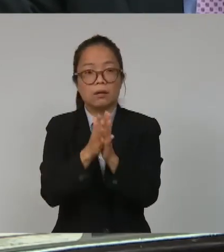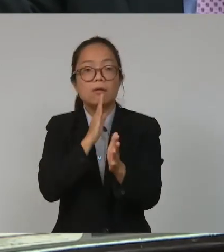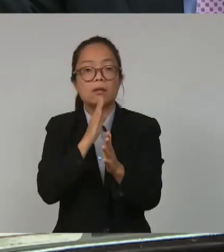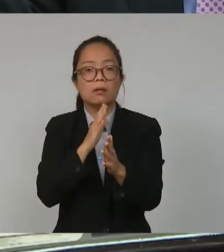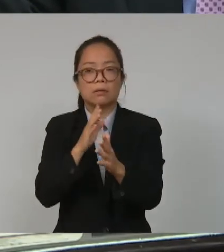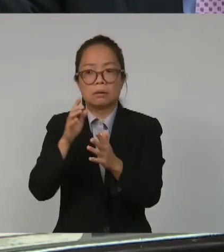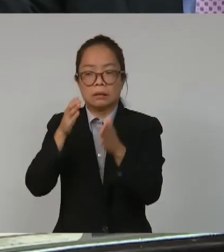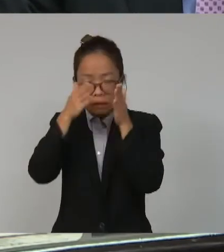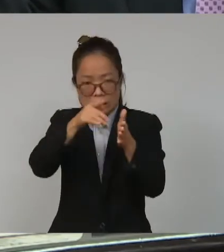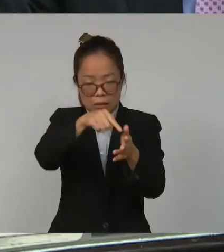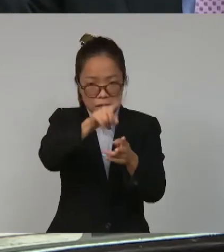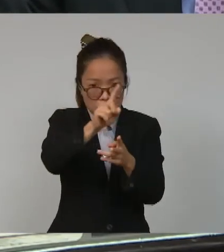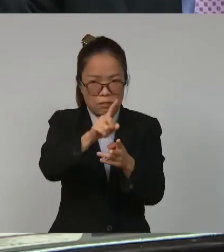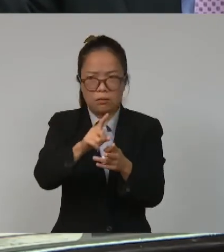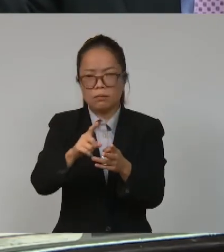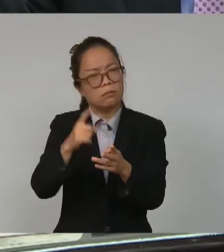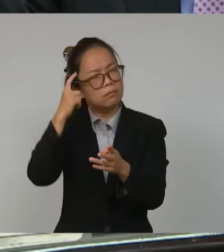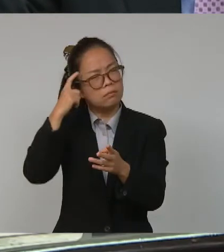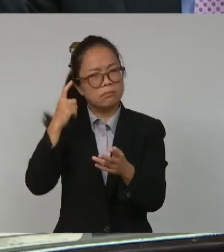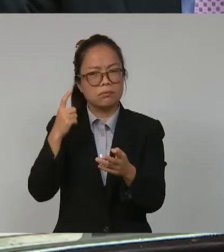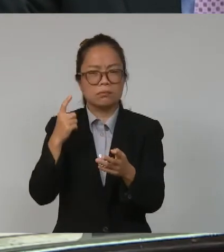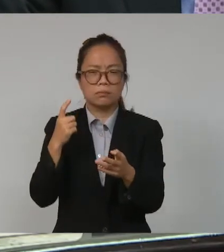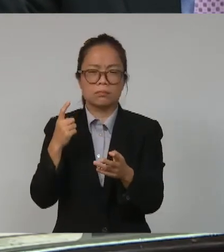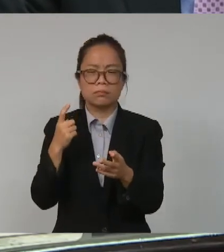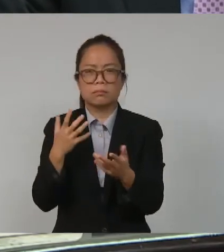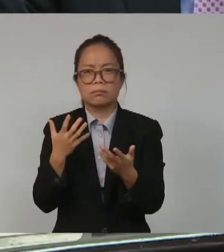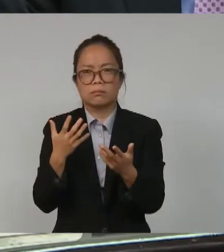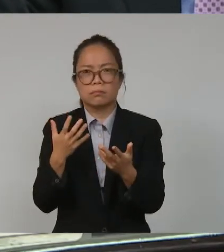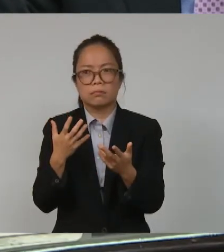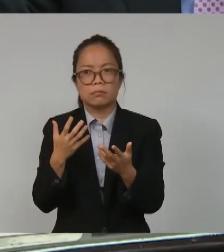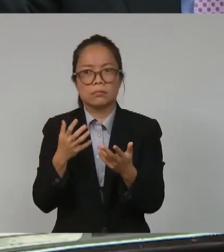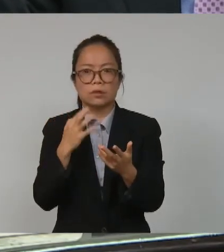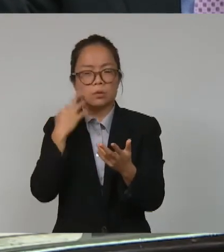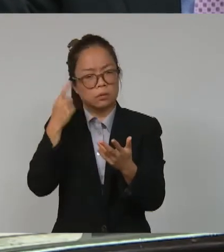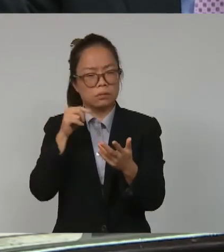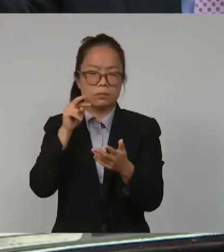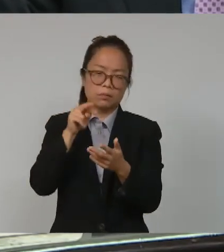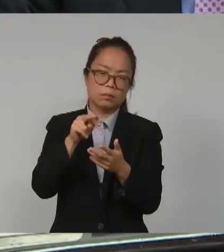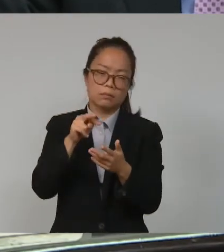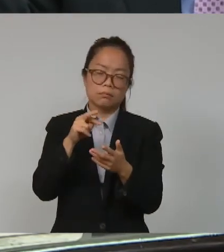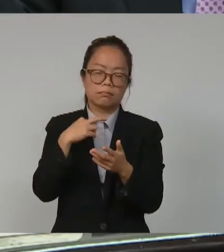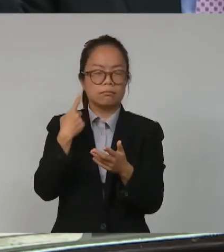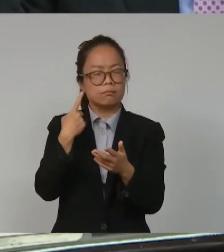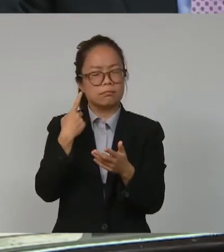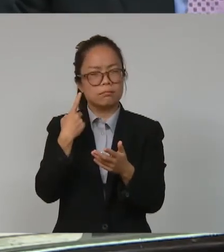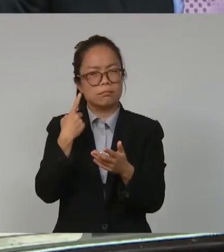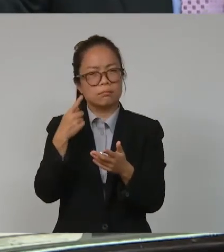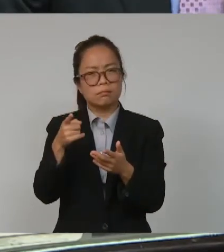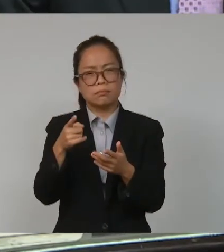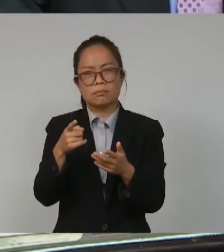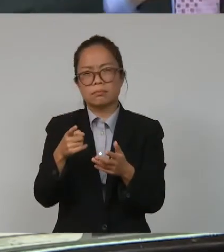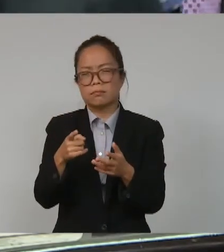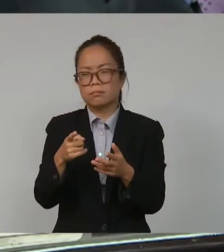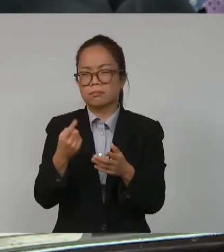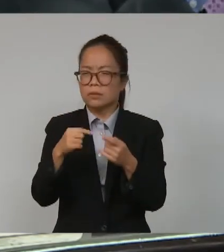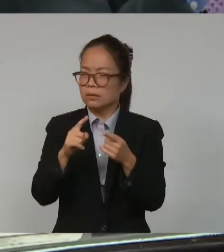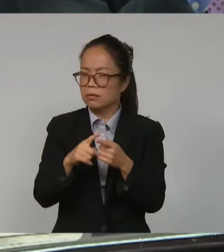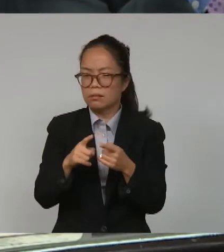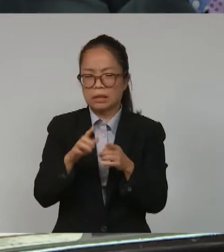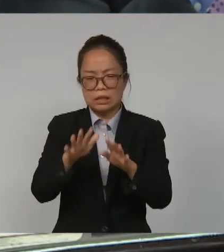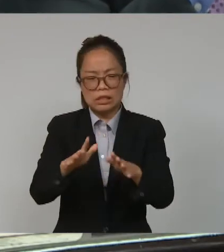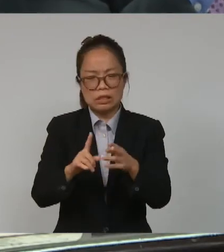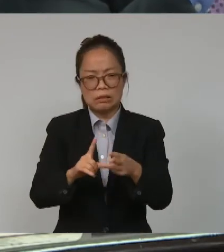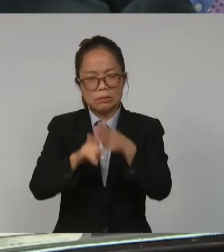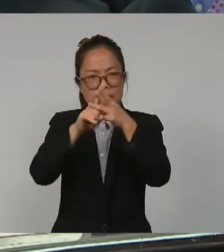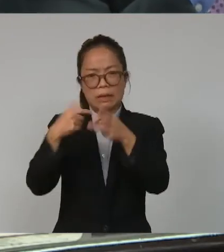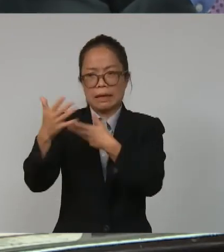制或复决，其实在我看来，我会觉得这应该不是我们今天